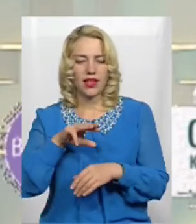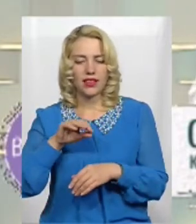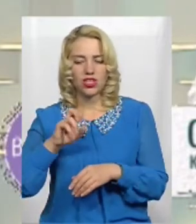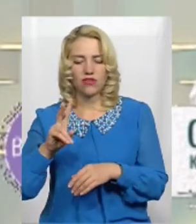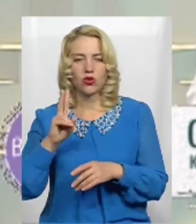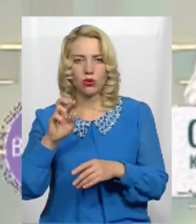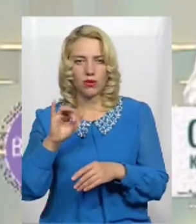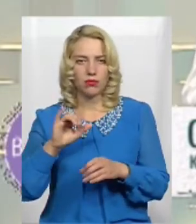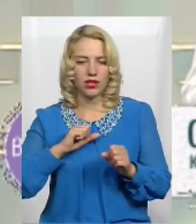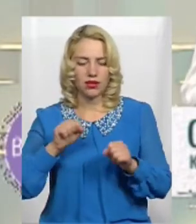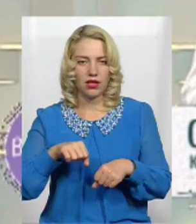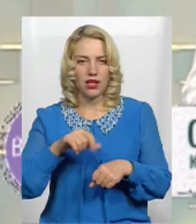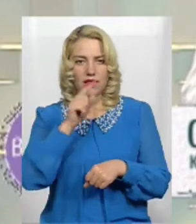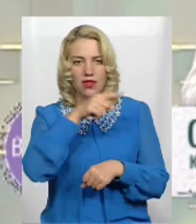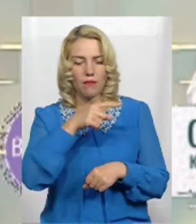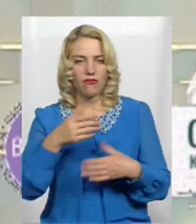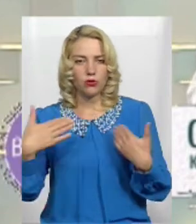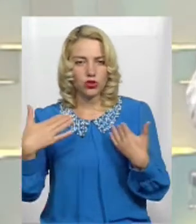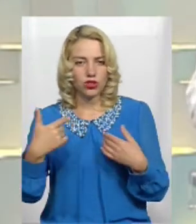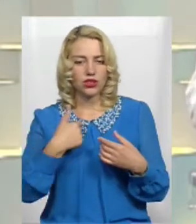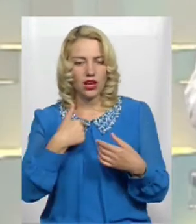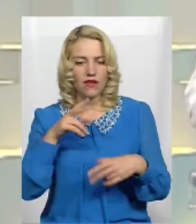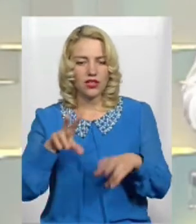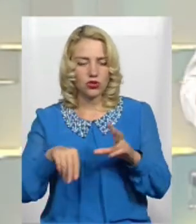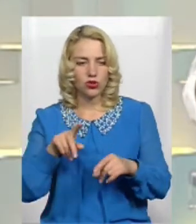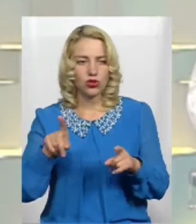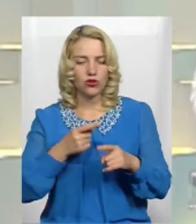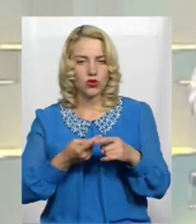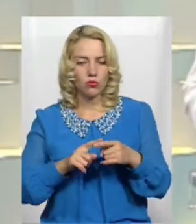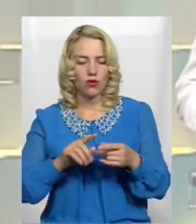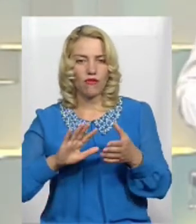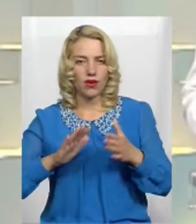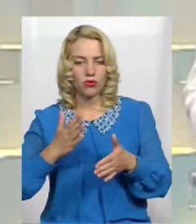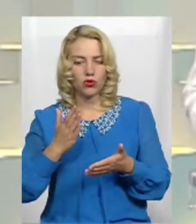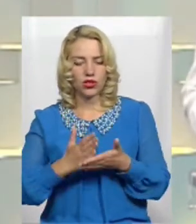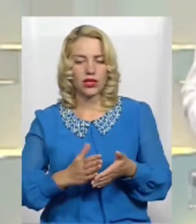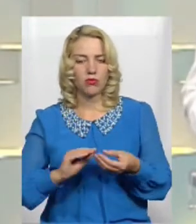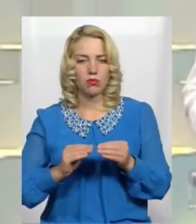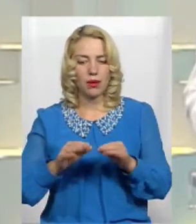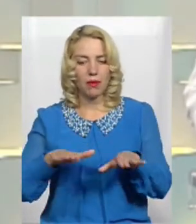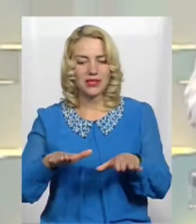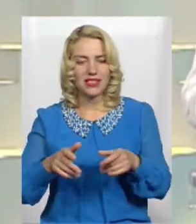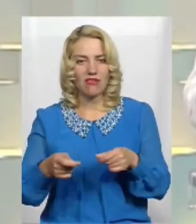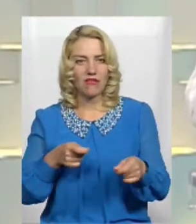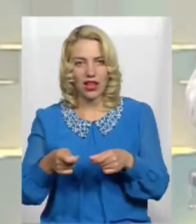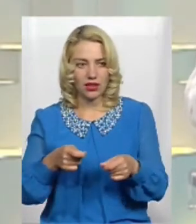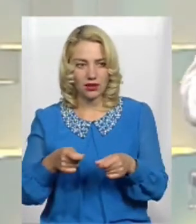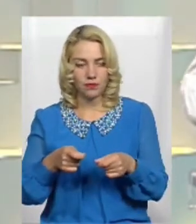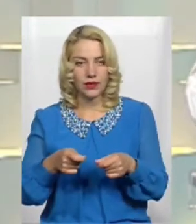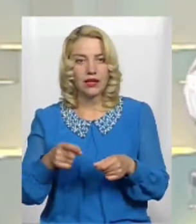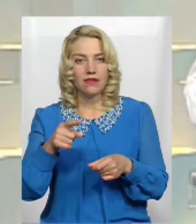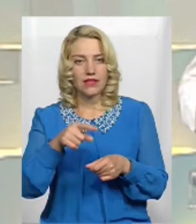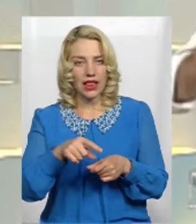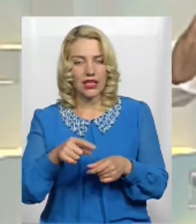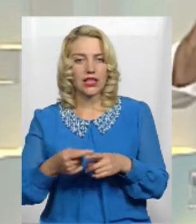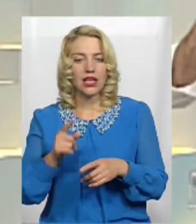хто міг би там відпочити. Я рахую, що в даному випадку це є проблема, в першу чергу, місцевої влади все-таки.